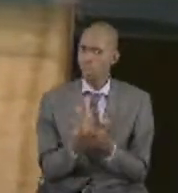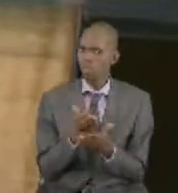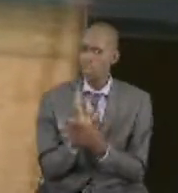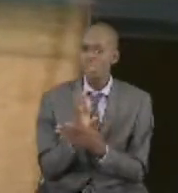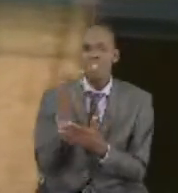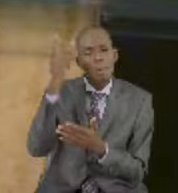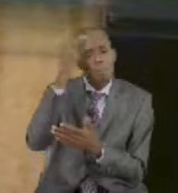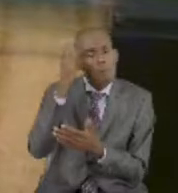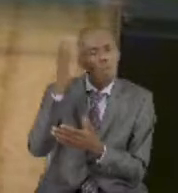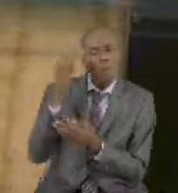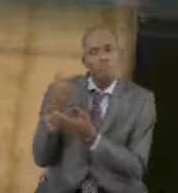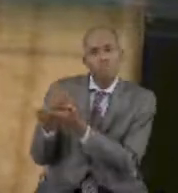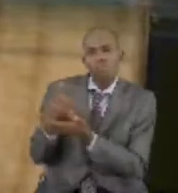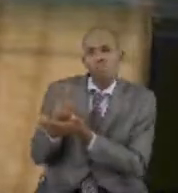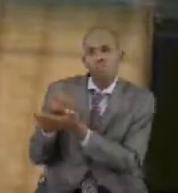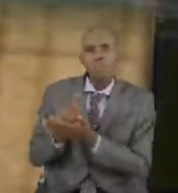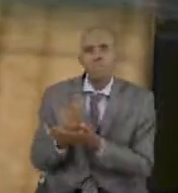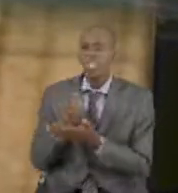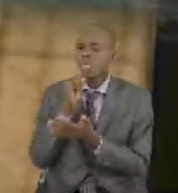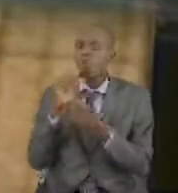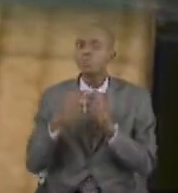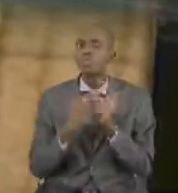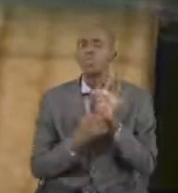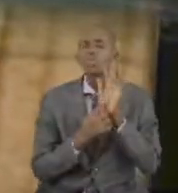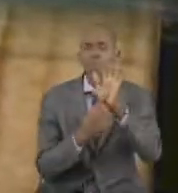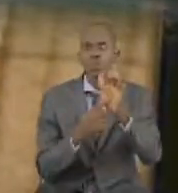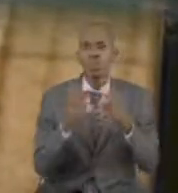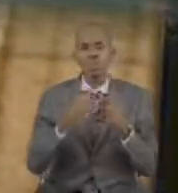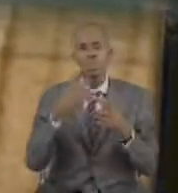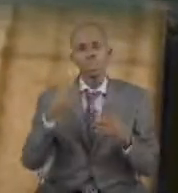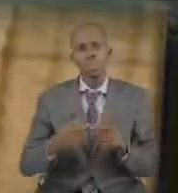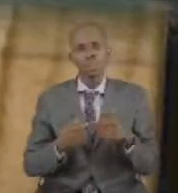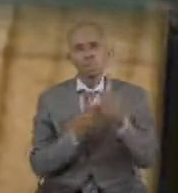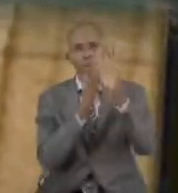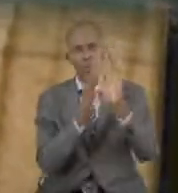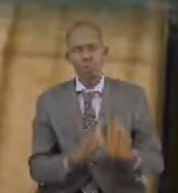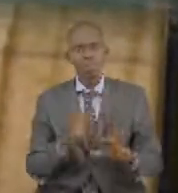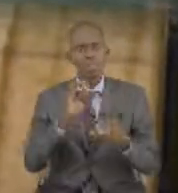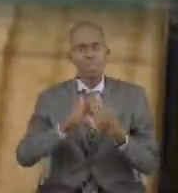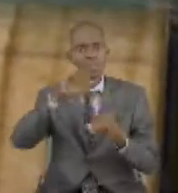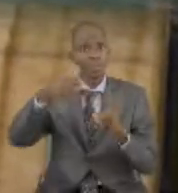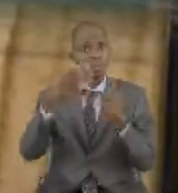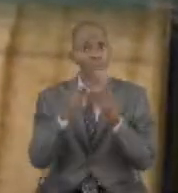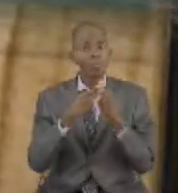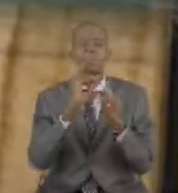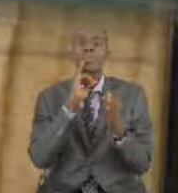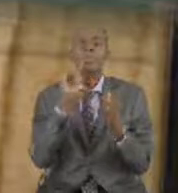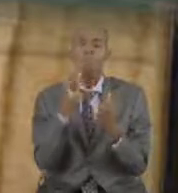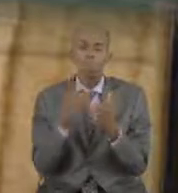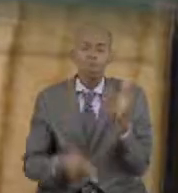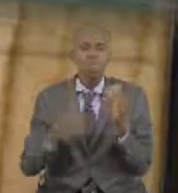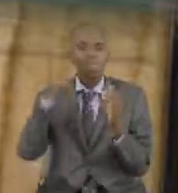sa consultation, c'est pour révéler aux apôtres en Jérusalem que voici ce que je